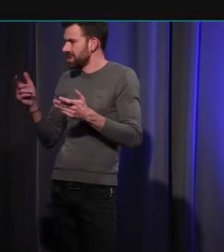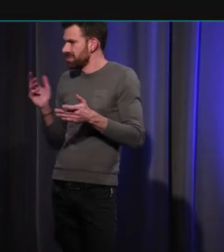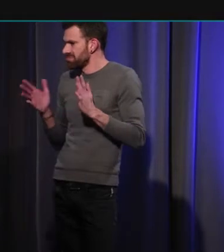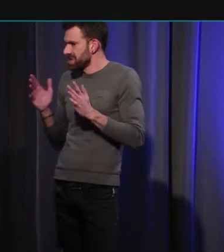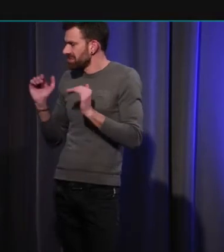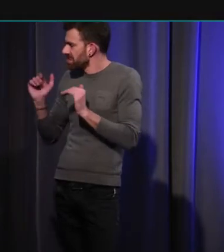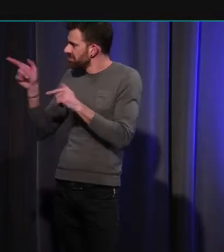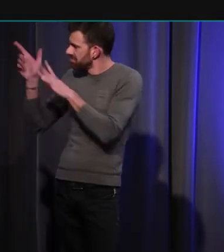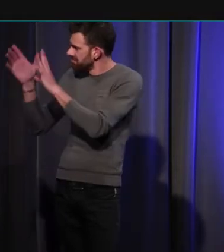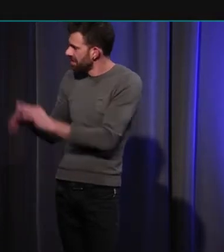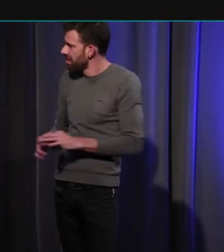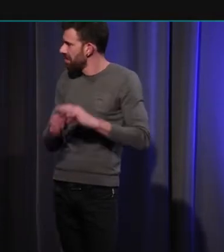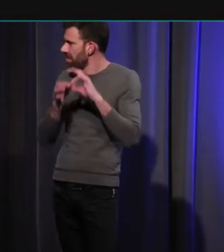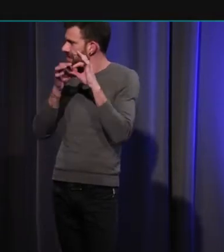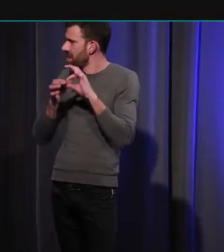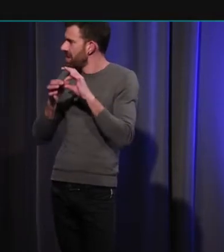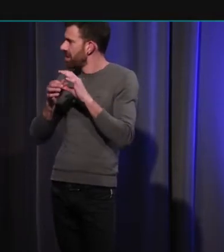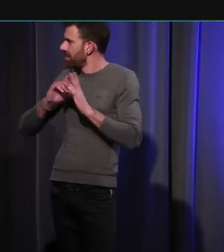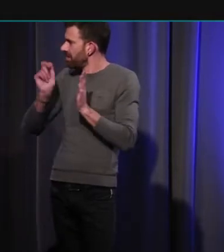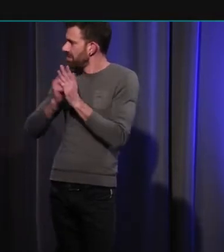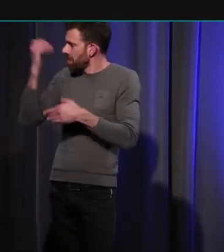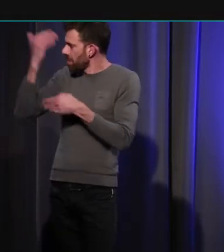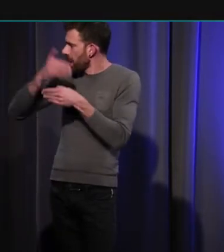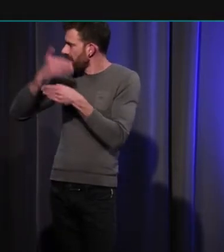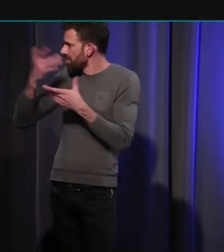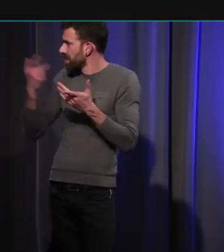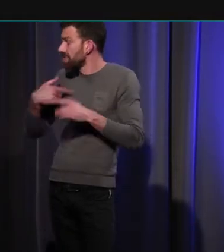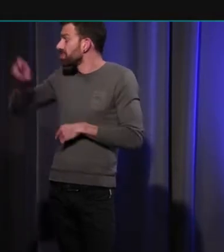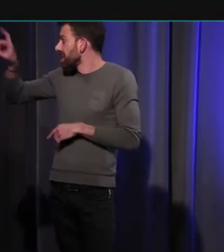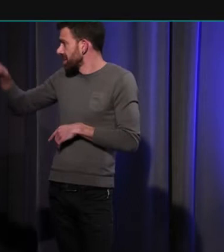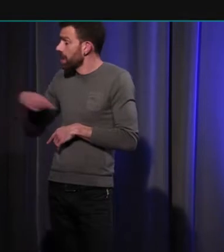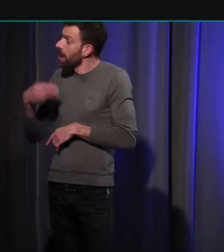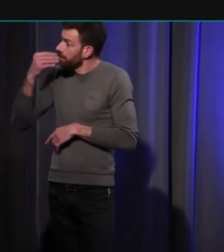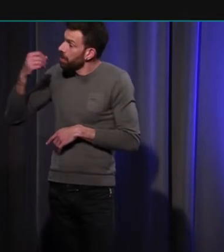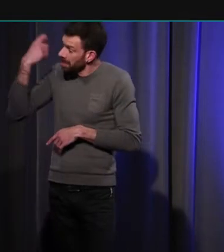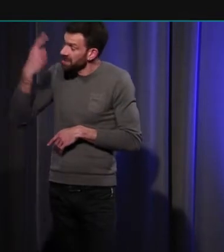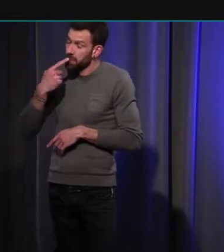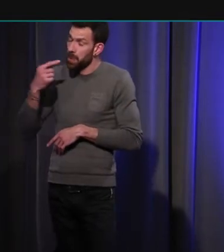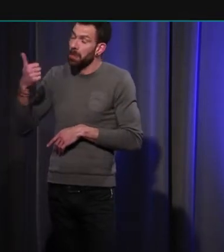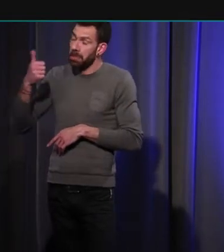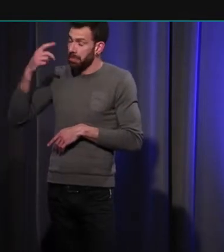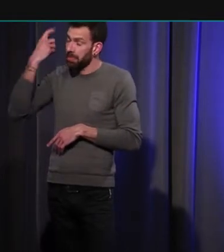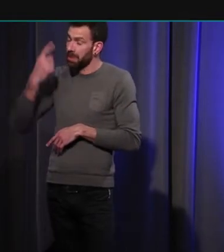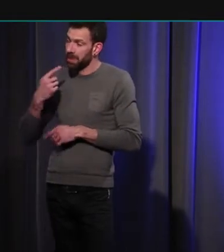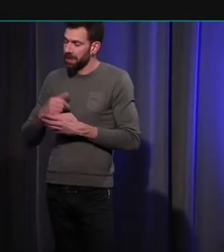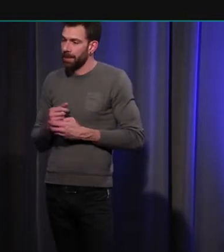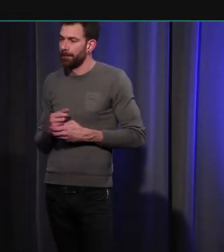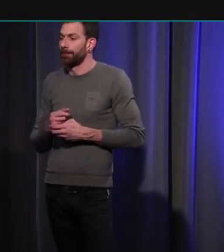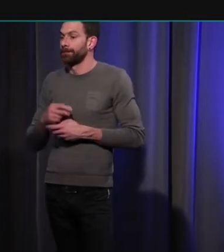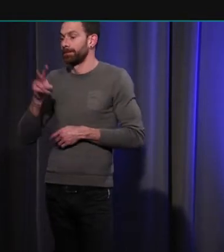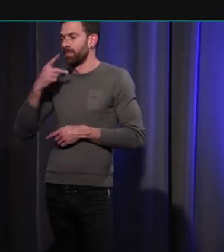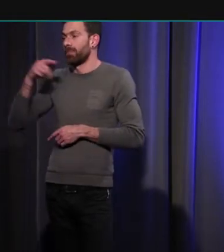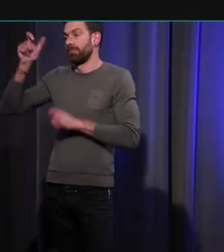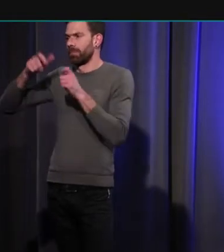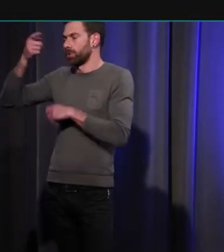lien quelque part avec ce qui s'est passé au moyen-âge sur une très bonne question c'est une excellente question c'est qu'il ya des grands intellectuels